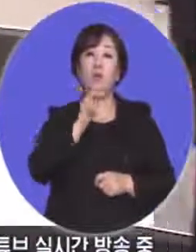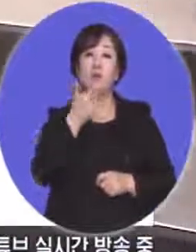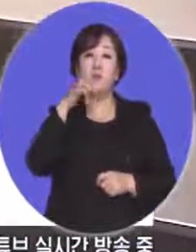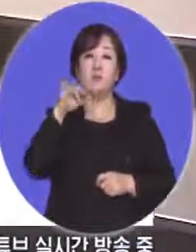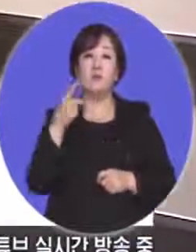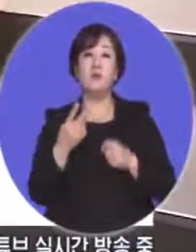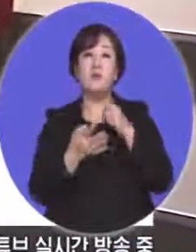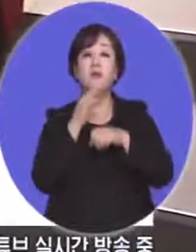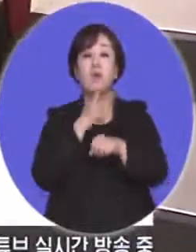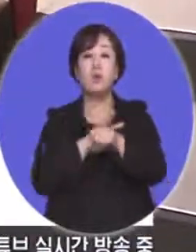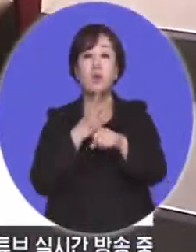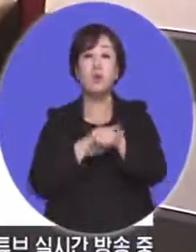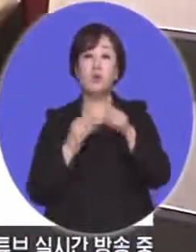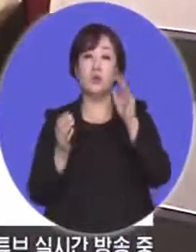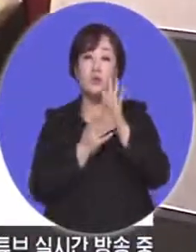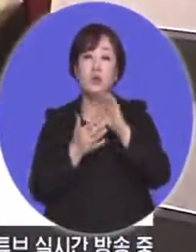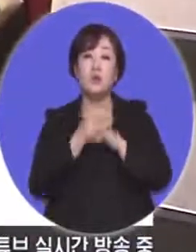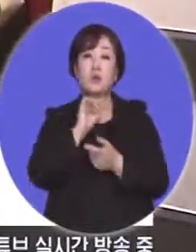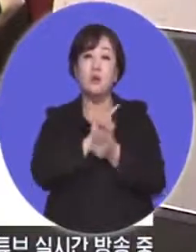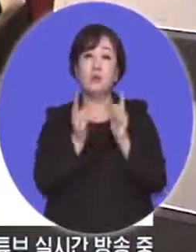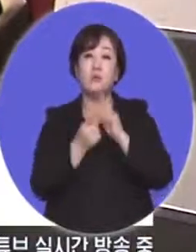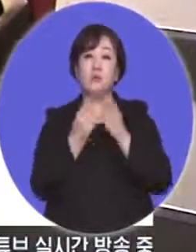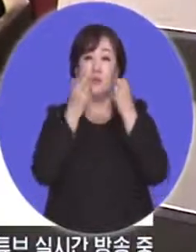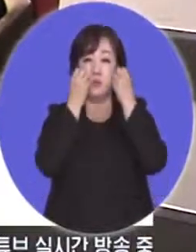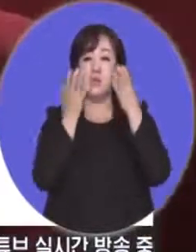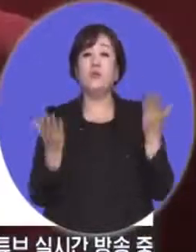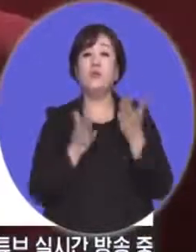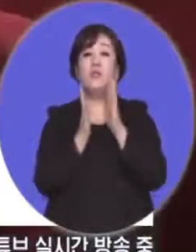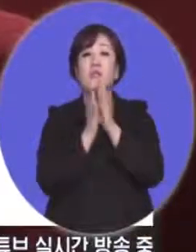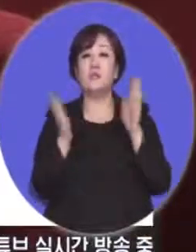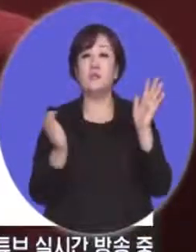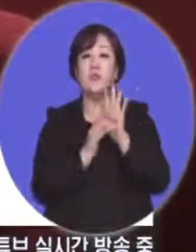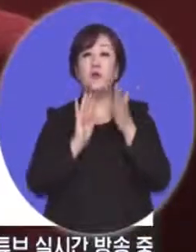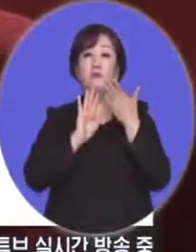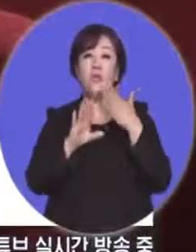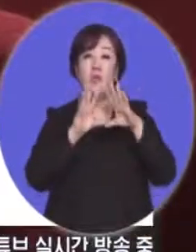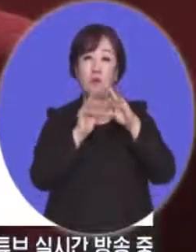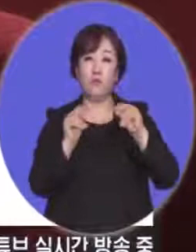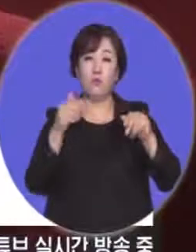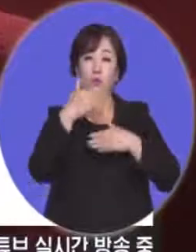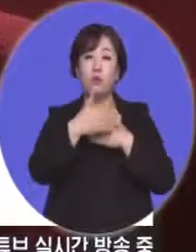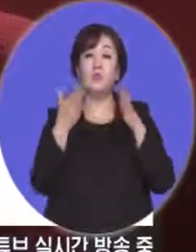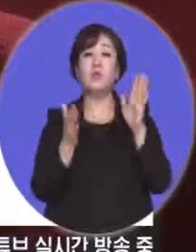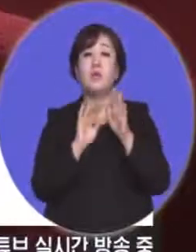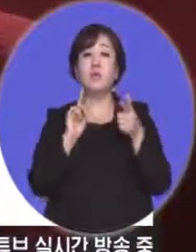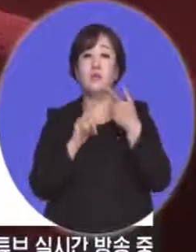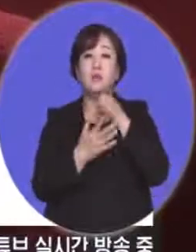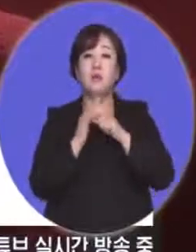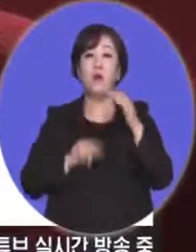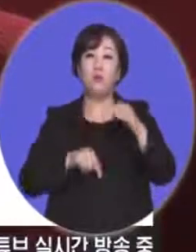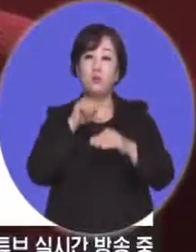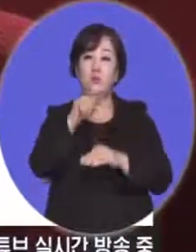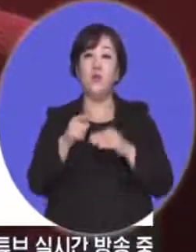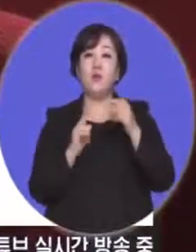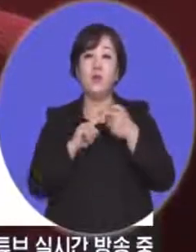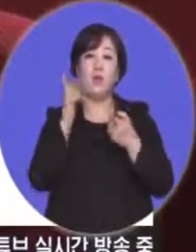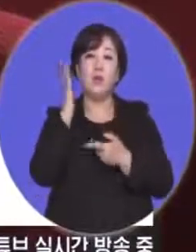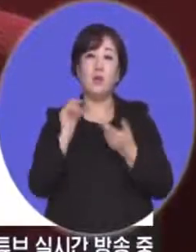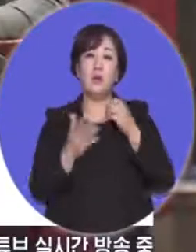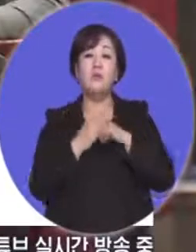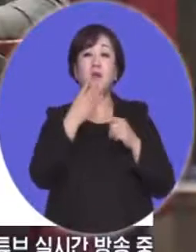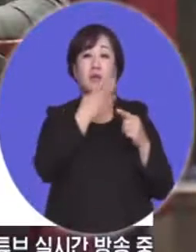포스트 코로나 시대의 뉴노멀과 새로운 일상이 될 미래 부동산의 변화에 대해 국내외 사례를 들어